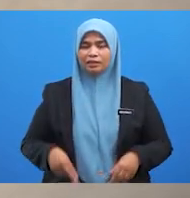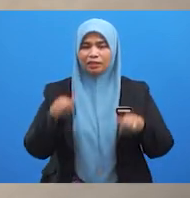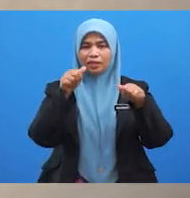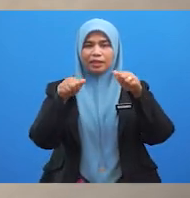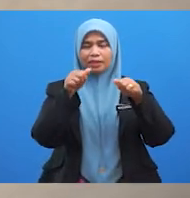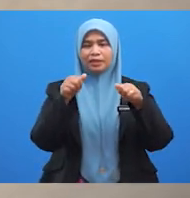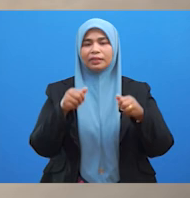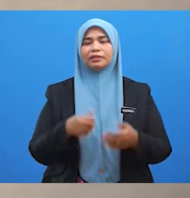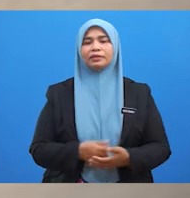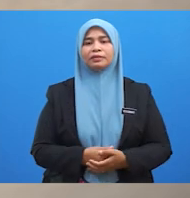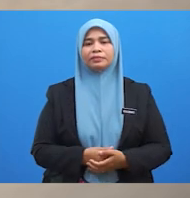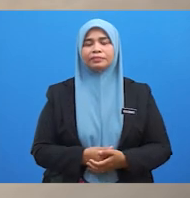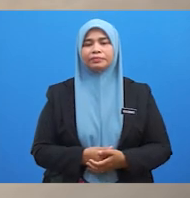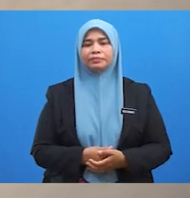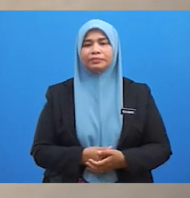dan sembah.